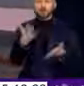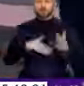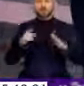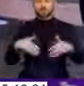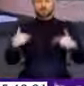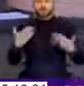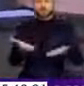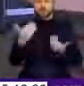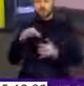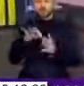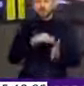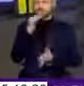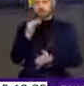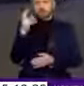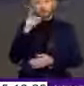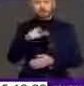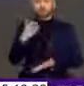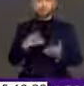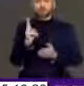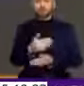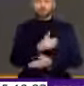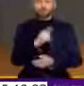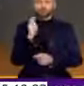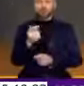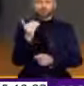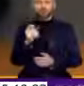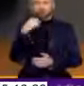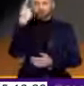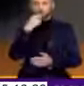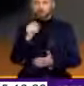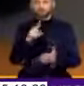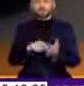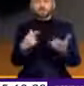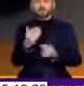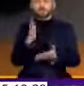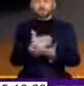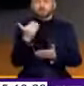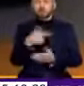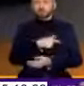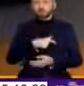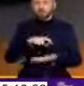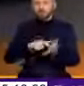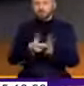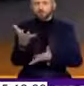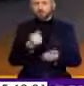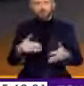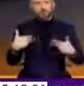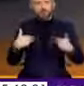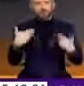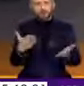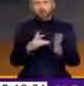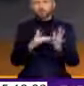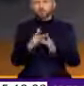нагадаємо одразу киянам, якщо хтось захоче поставити особисто вам запитання, де знаходиться ваша депутатська приймальня. Вітаю, товариство.